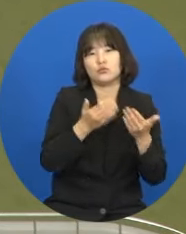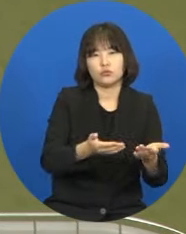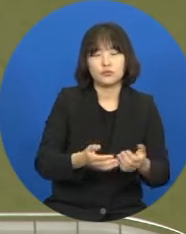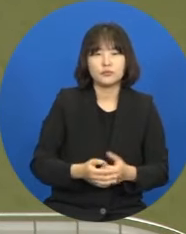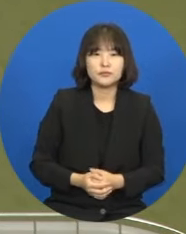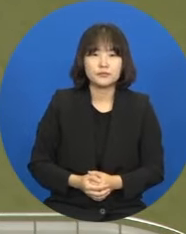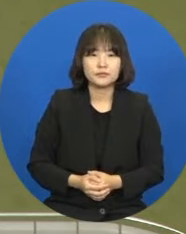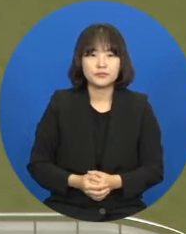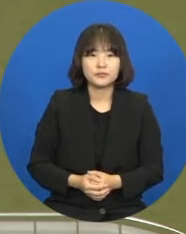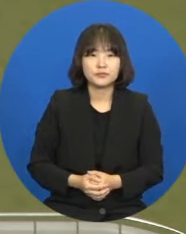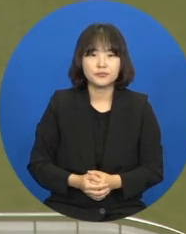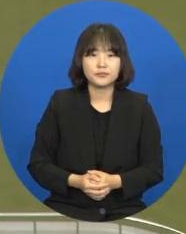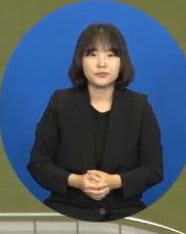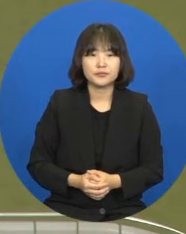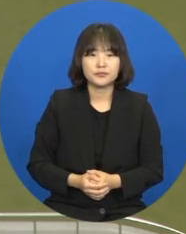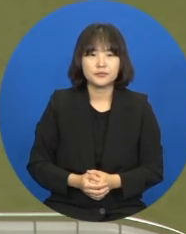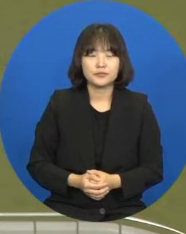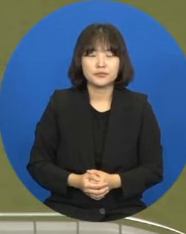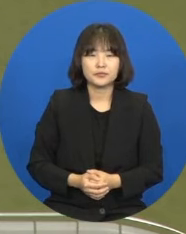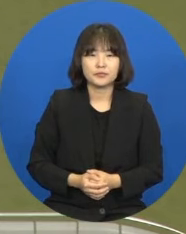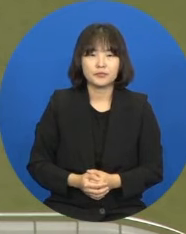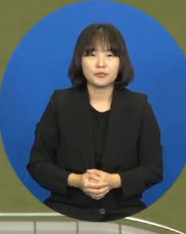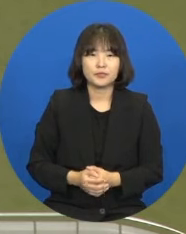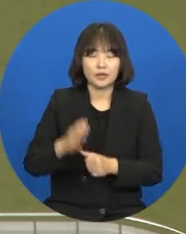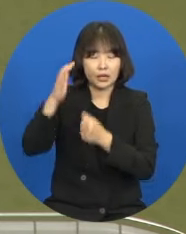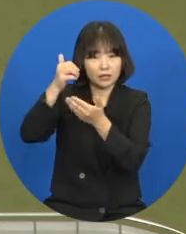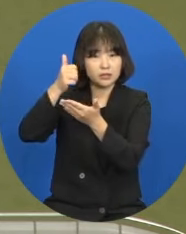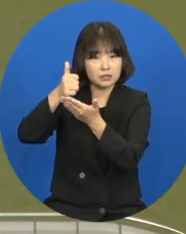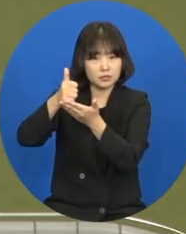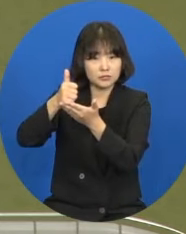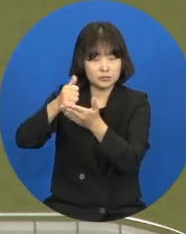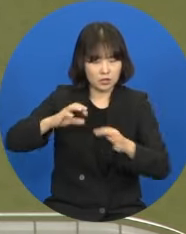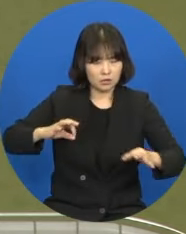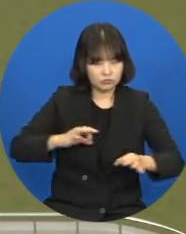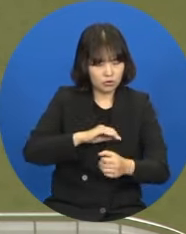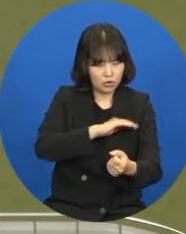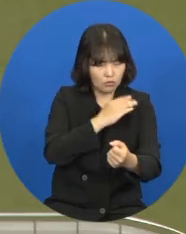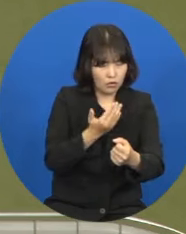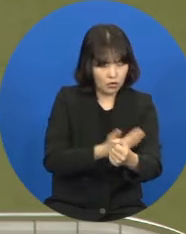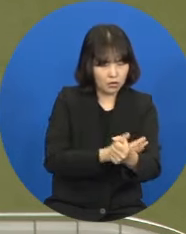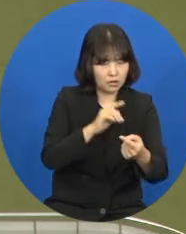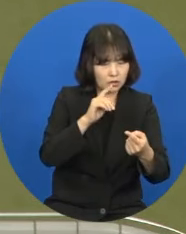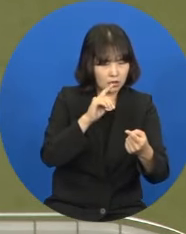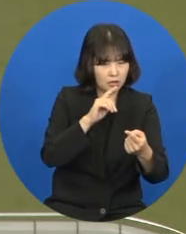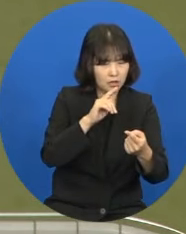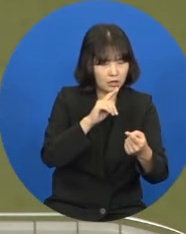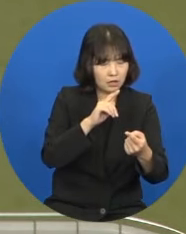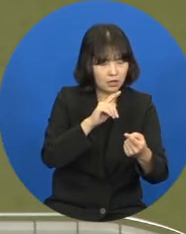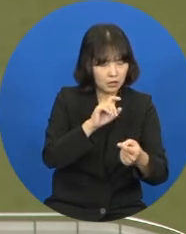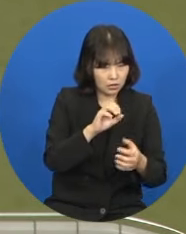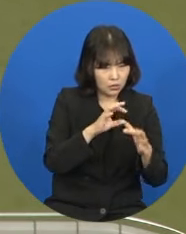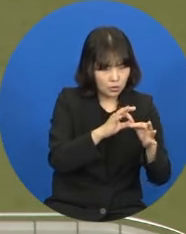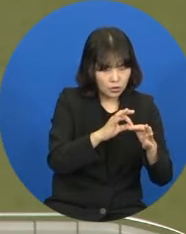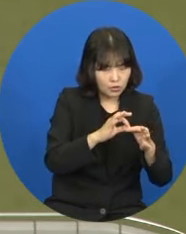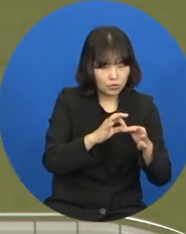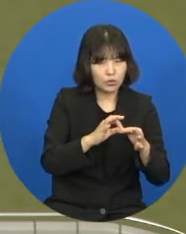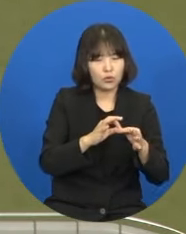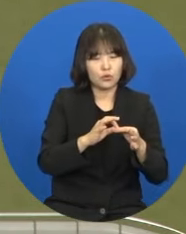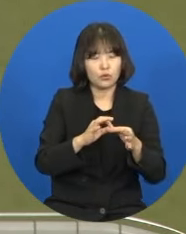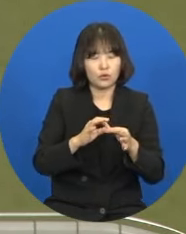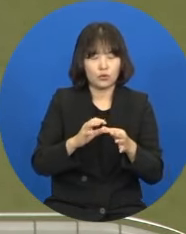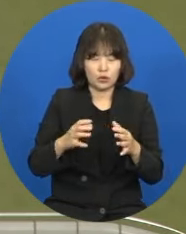당하시는 거예요 그래서 하나님은 그 불리한 권세조차도 합력하여 선을 바꾸셔서 선으로 이루셔서